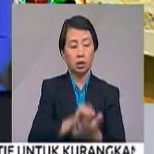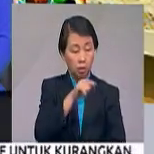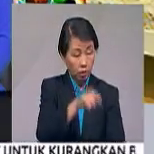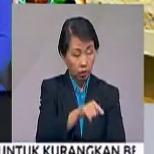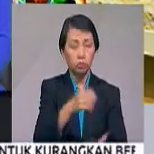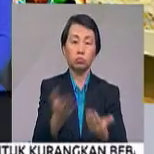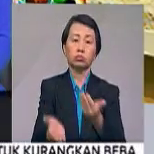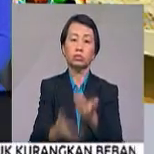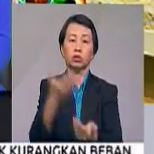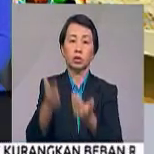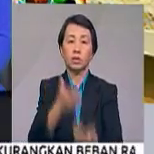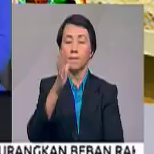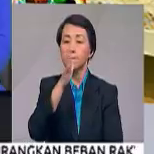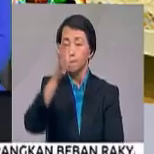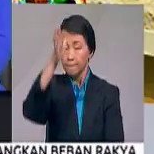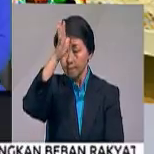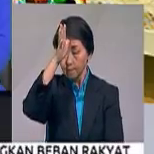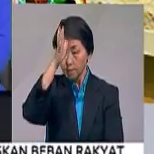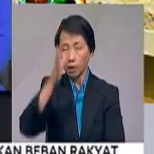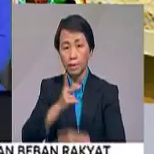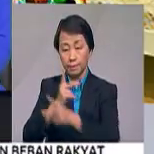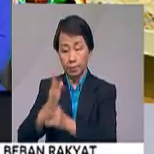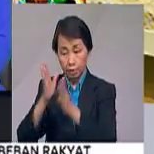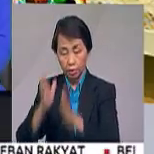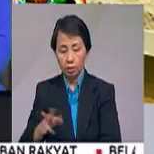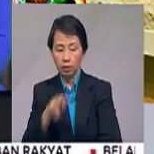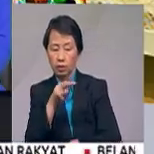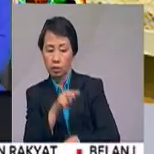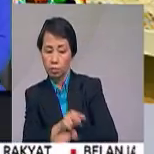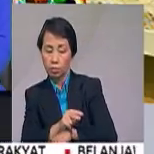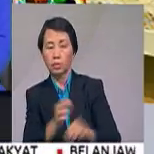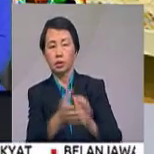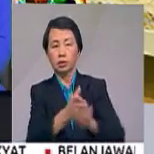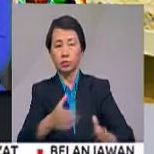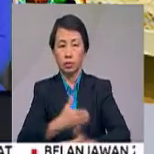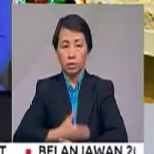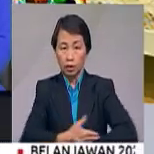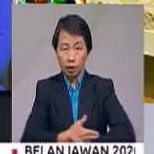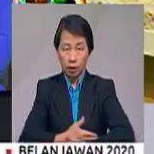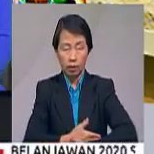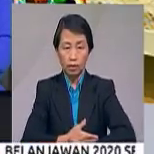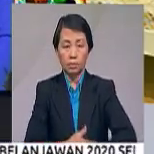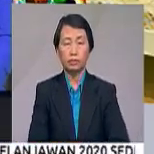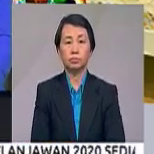juga memudahkan ibu dan penjaga memantau keselamatan anak mereka.